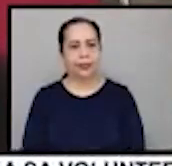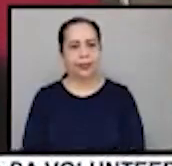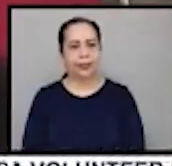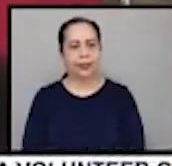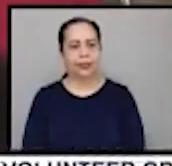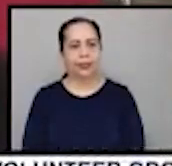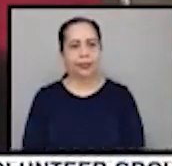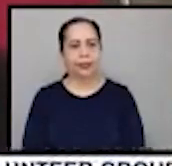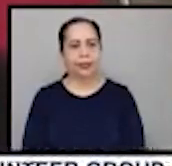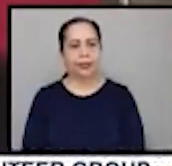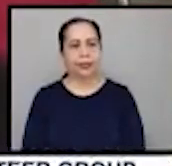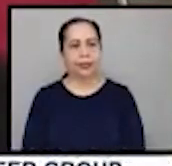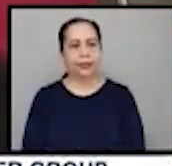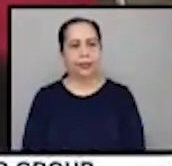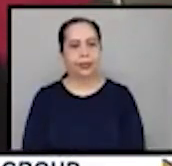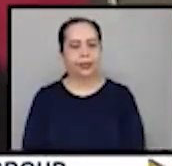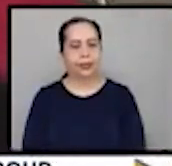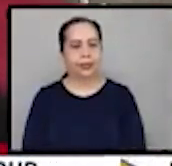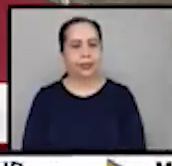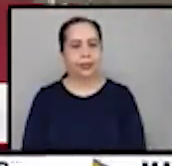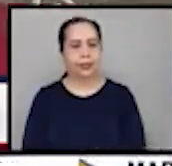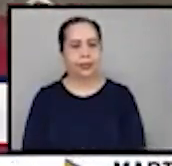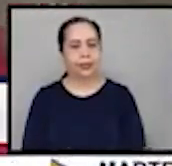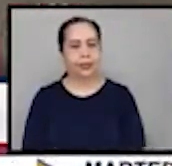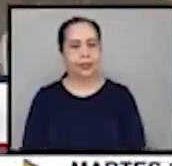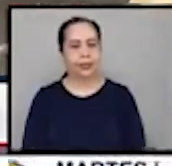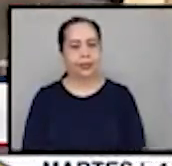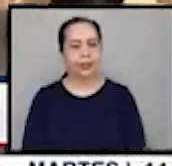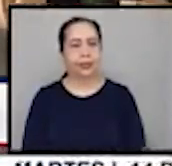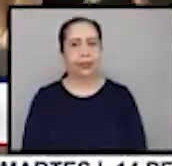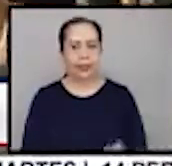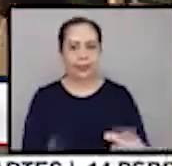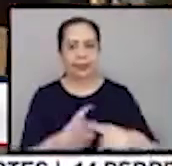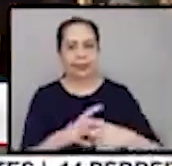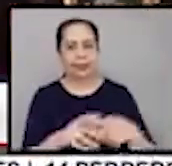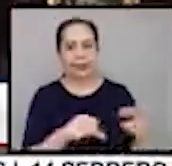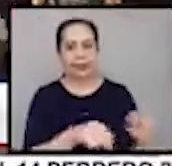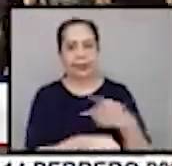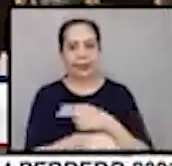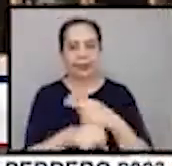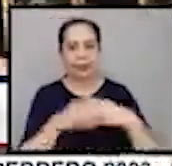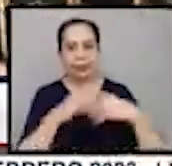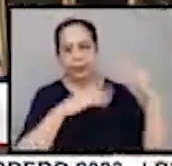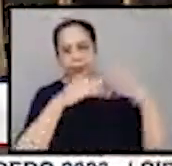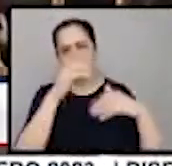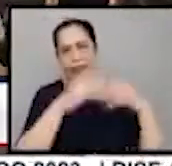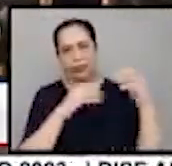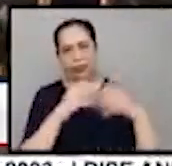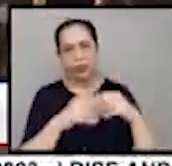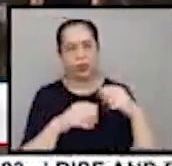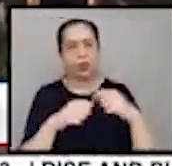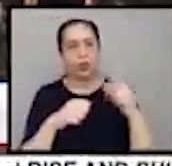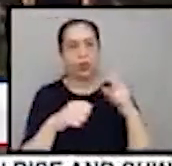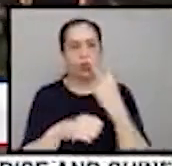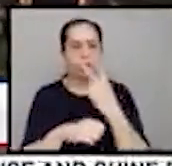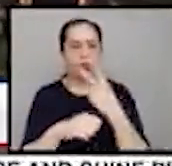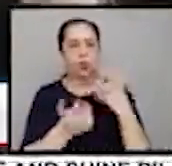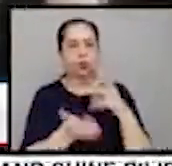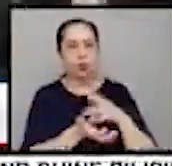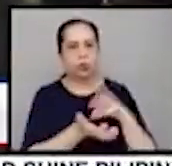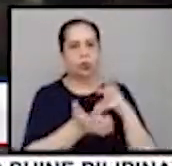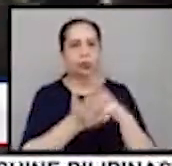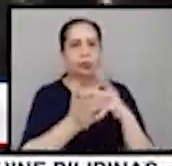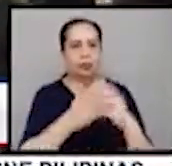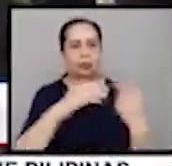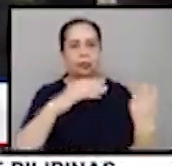Let's all give a round of applause. Opisyal nang inumpisahan ang konstruksyon ng dalawang underground station ng Metro Manila Subway,